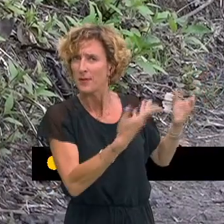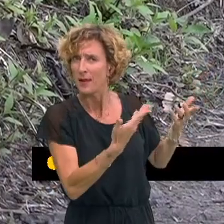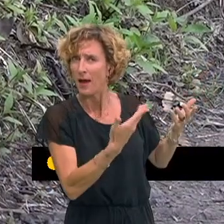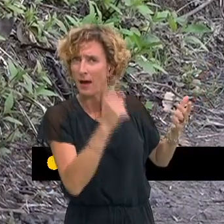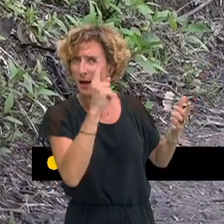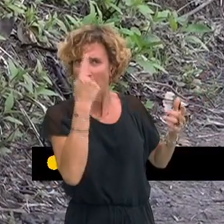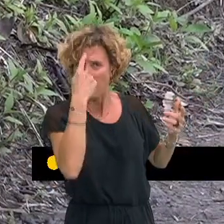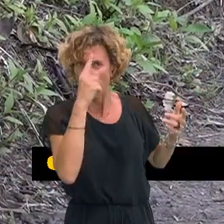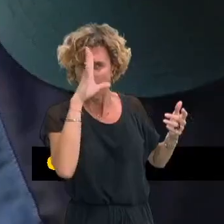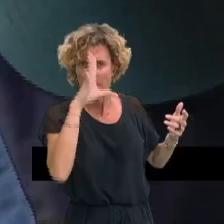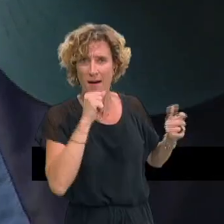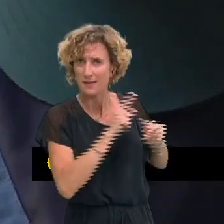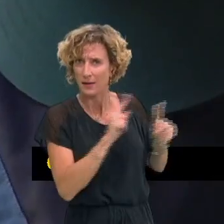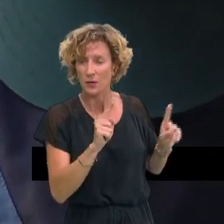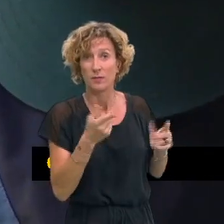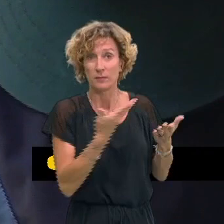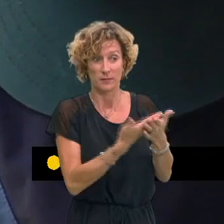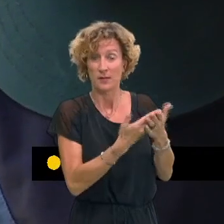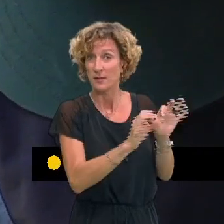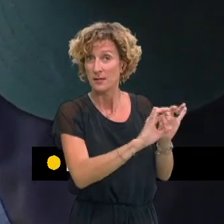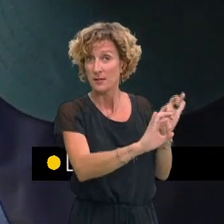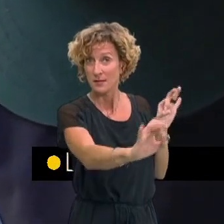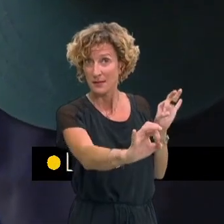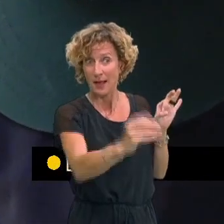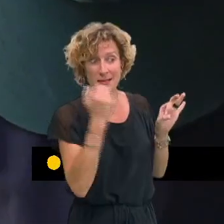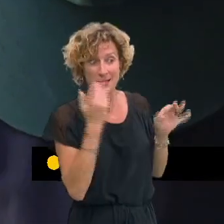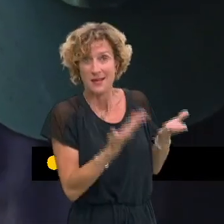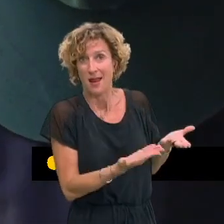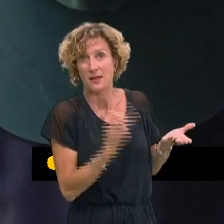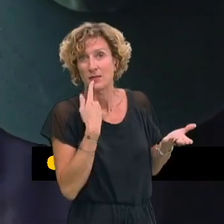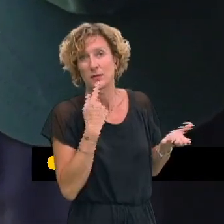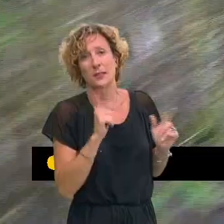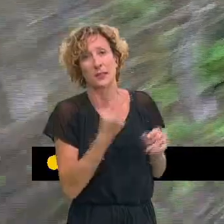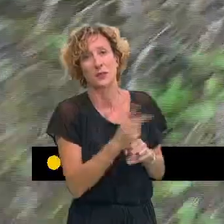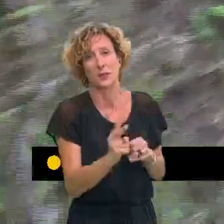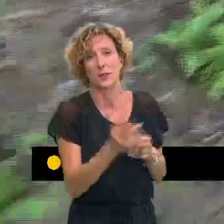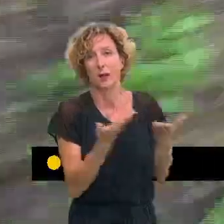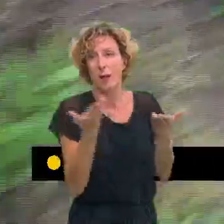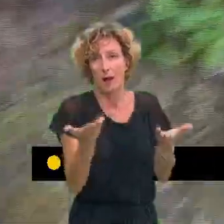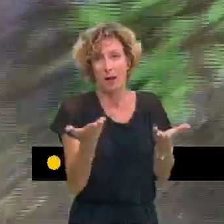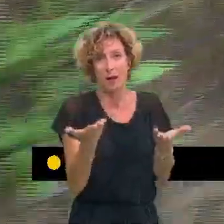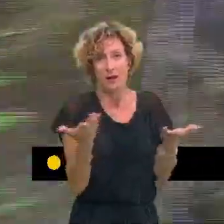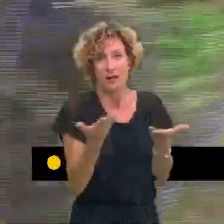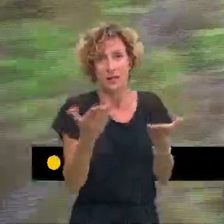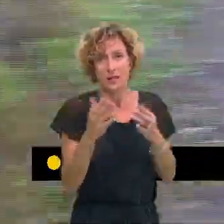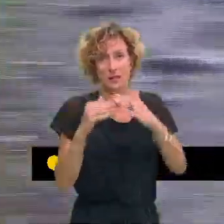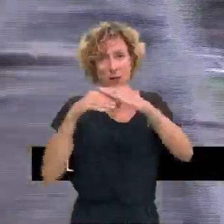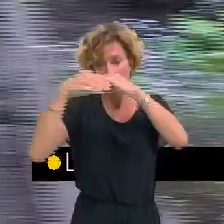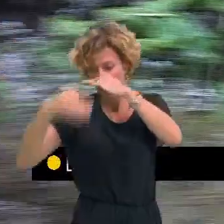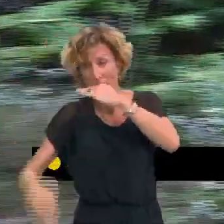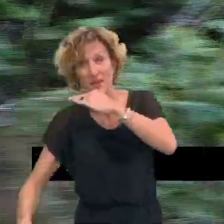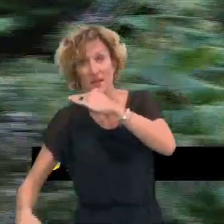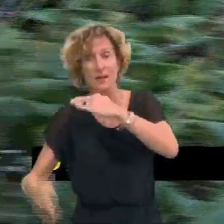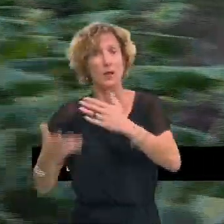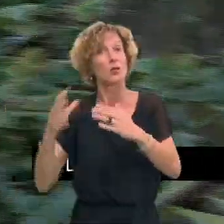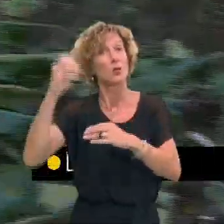par hasard. Si cet équipement est à cet endroit-là, c'est que ça signale un danger. Ici, le danger, c'est du vide. Alors le climat